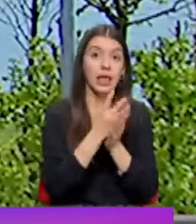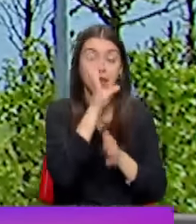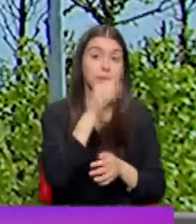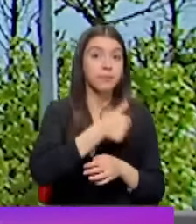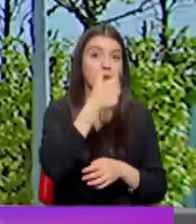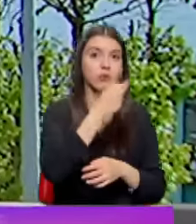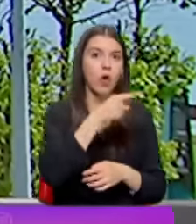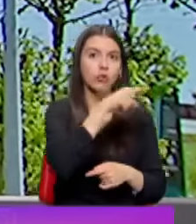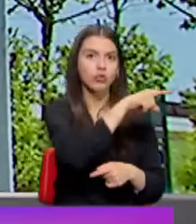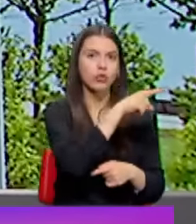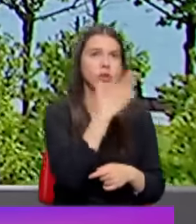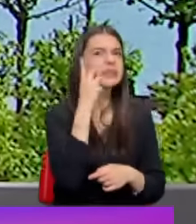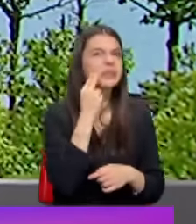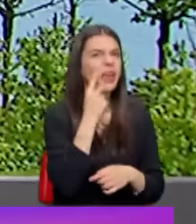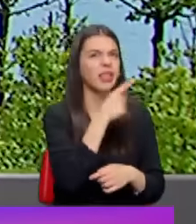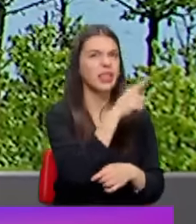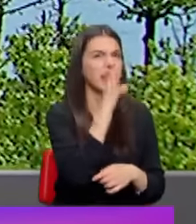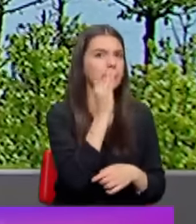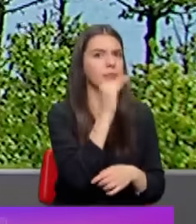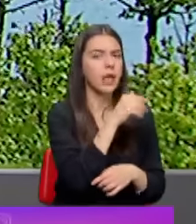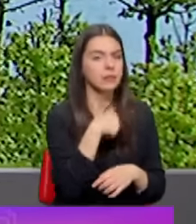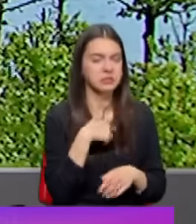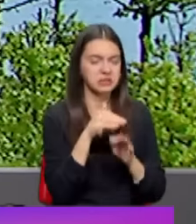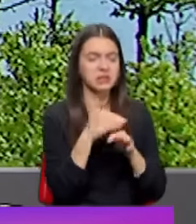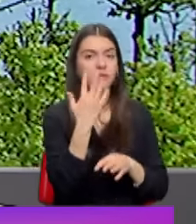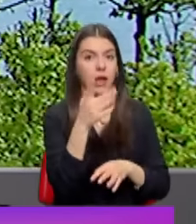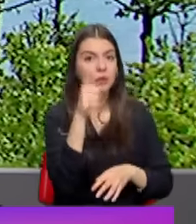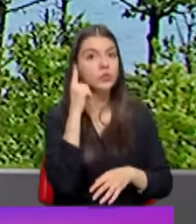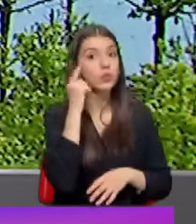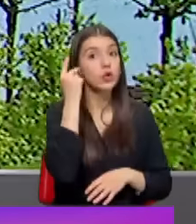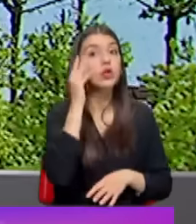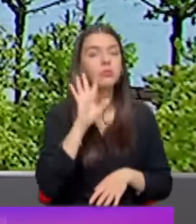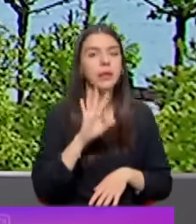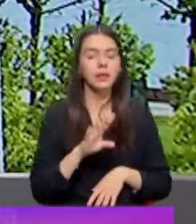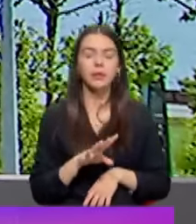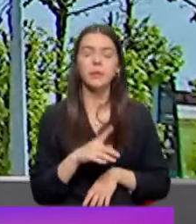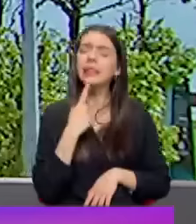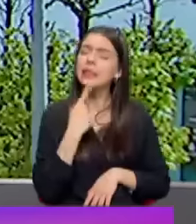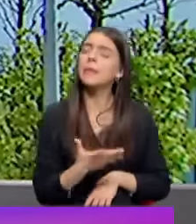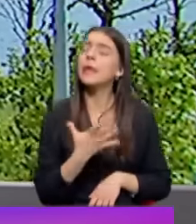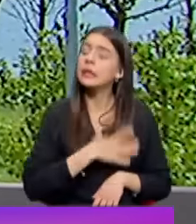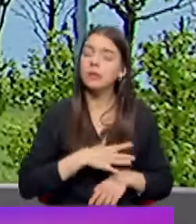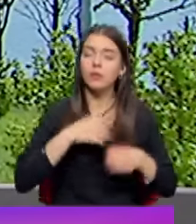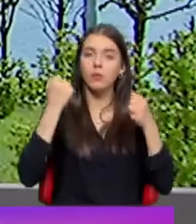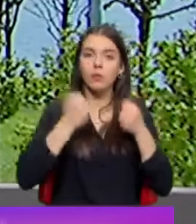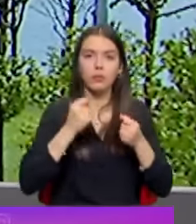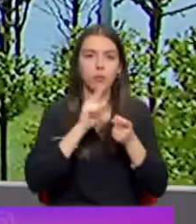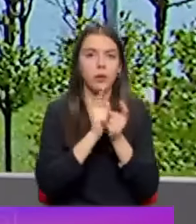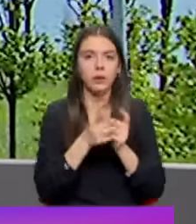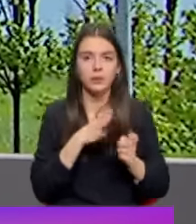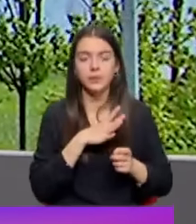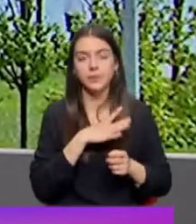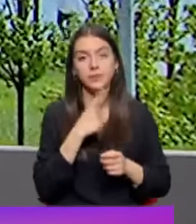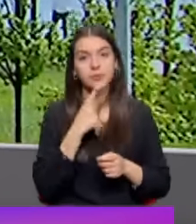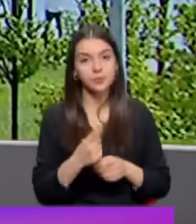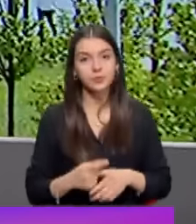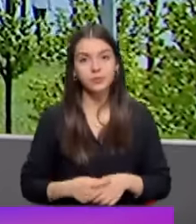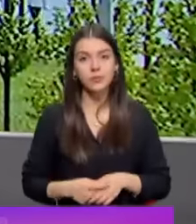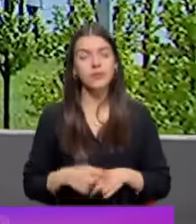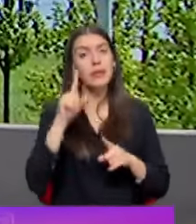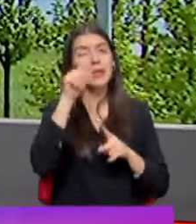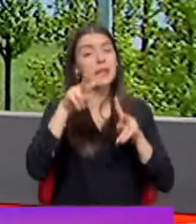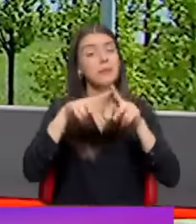mesajını Orhan Bey göndermiş. Demek istediğim, boykot edilecek çok şey var diyor bir izleyicimiz. IMF